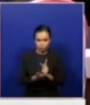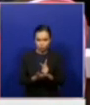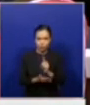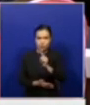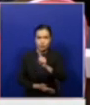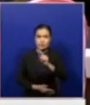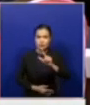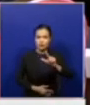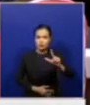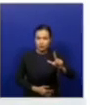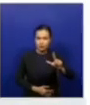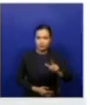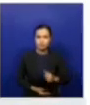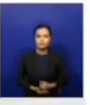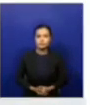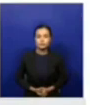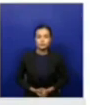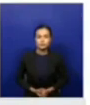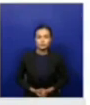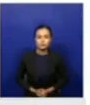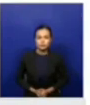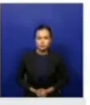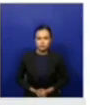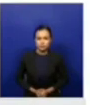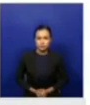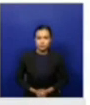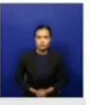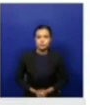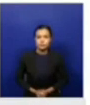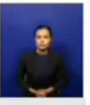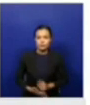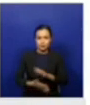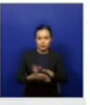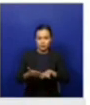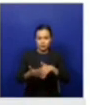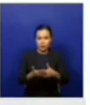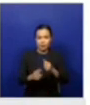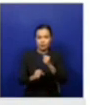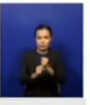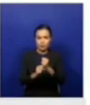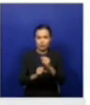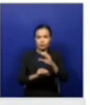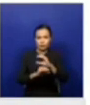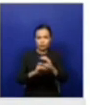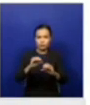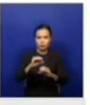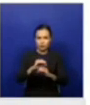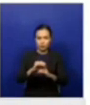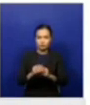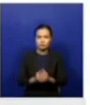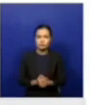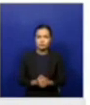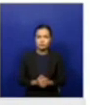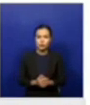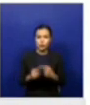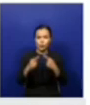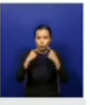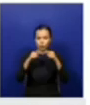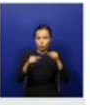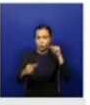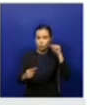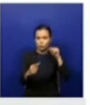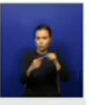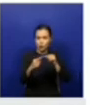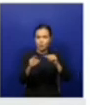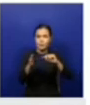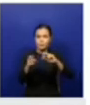านบาทนี้นอกจากแผนงานโครงการจะต้องตอบโจทย์ปัญหาความเดือดร้อน